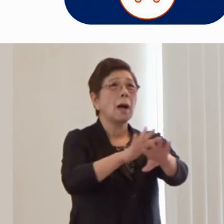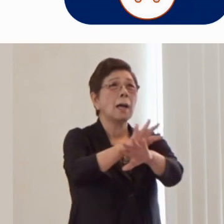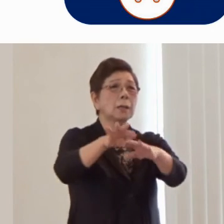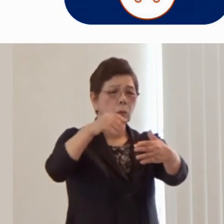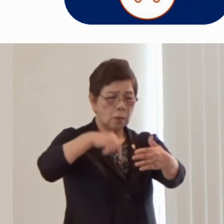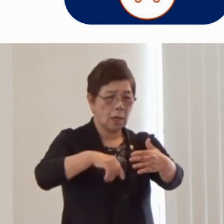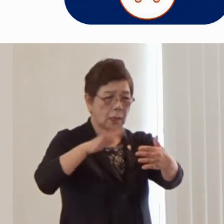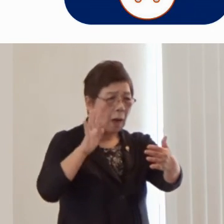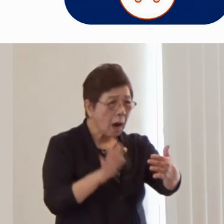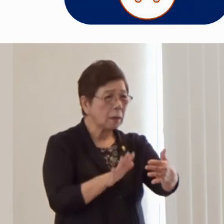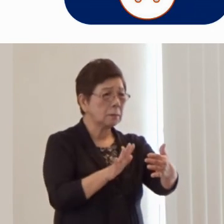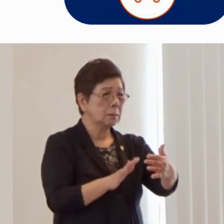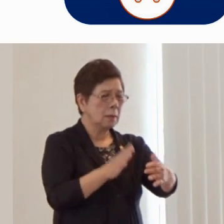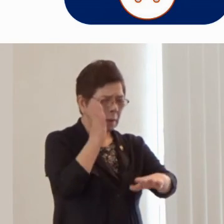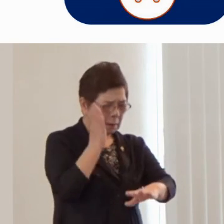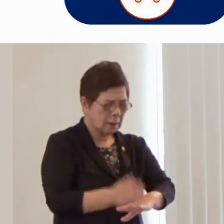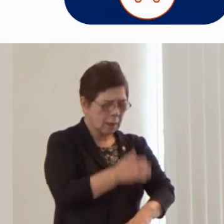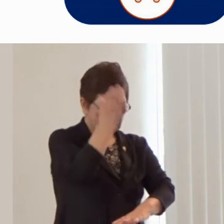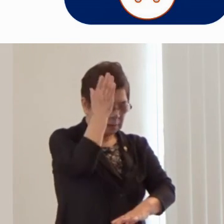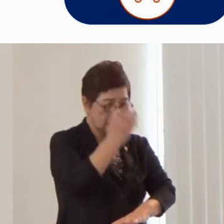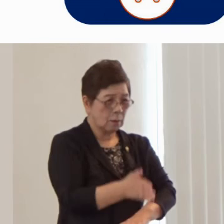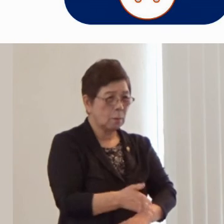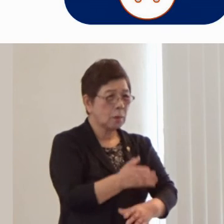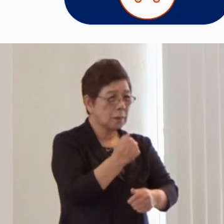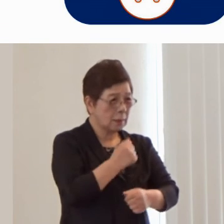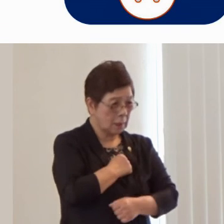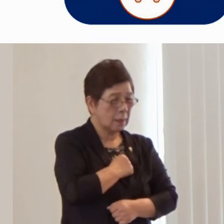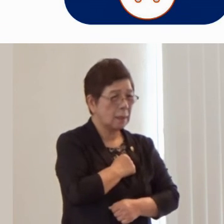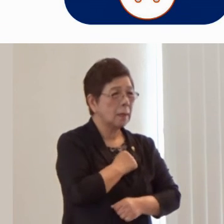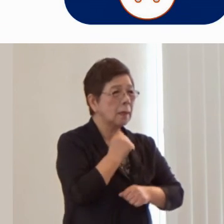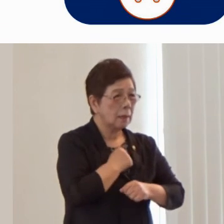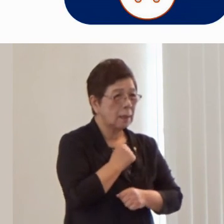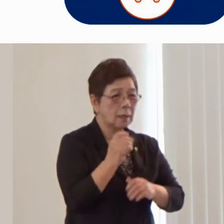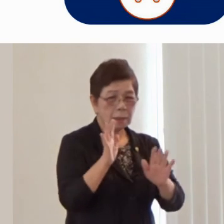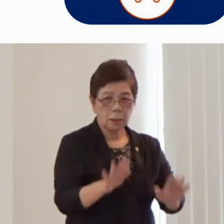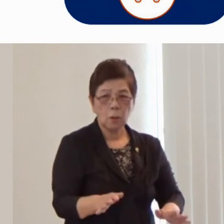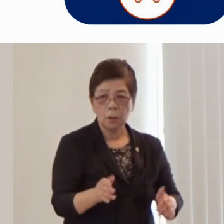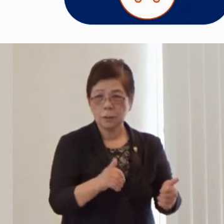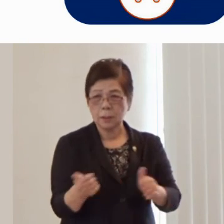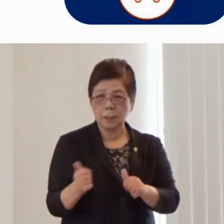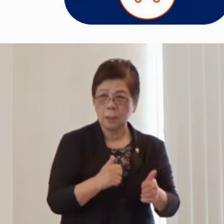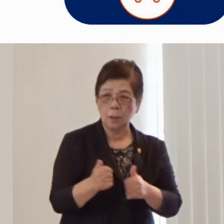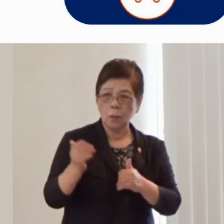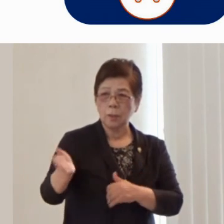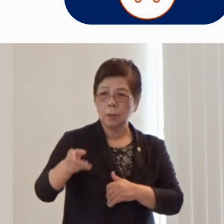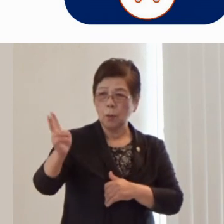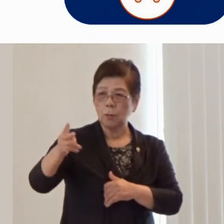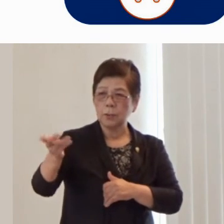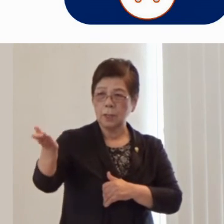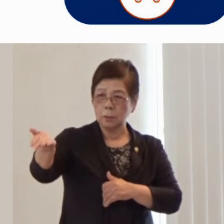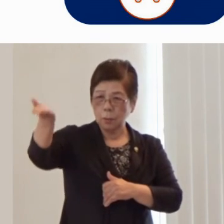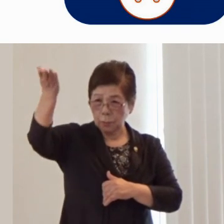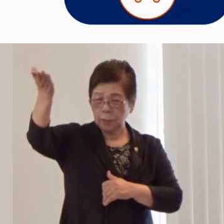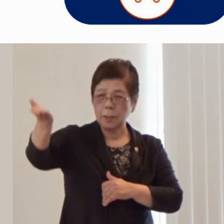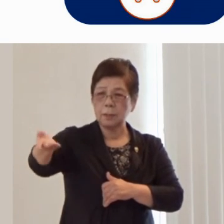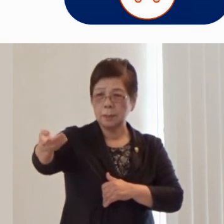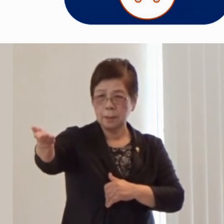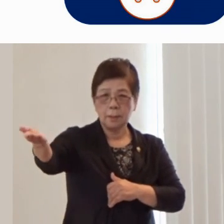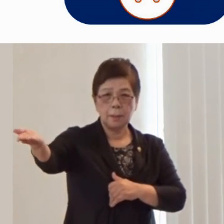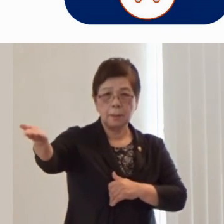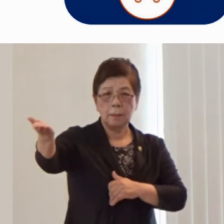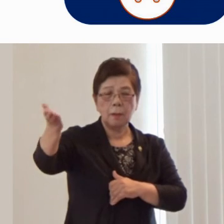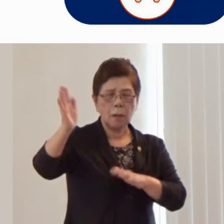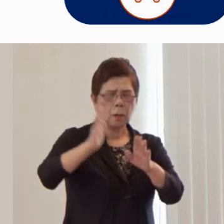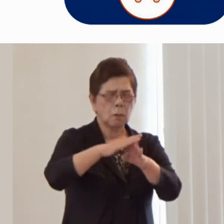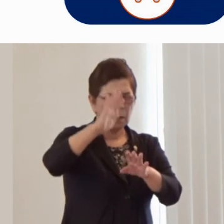から、感謝を持って歩んでまいります。今日洗礼を受けられたお二人の方の上に、神様、